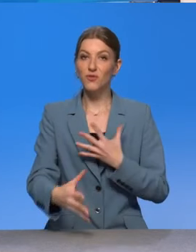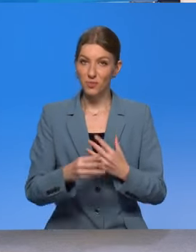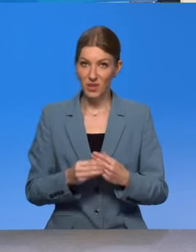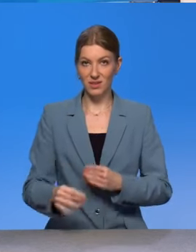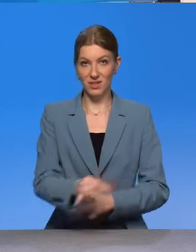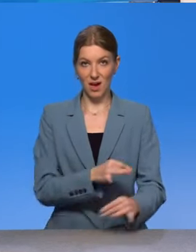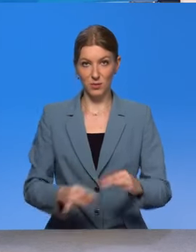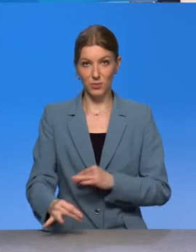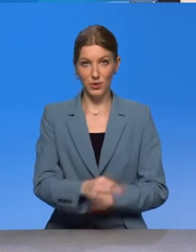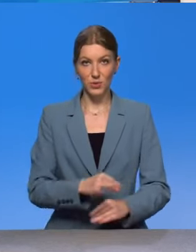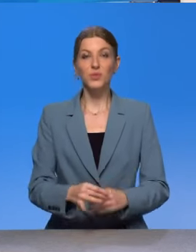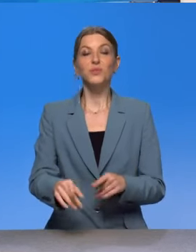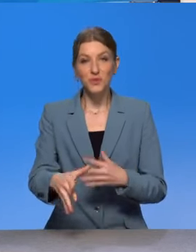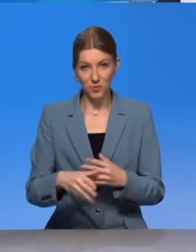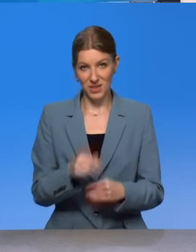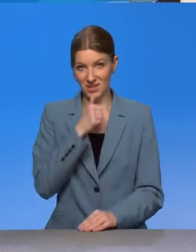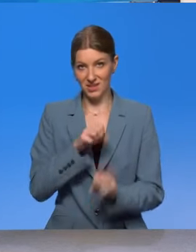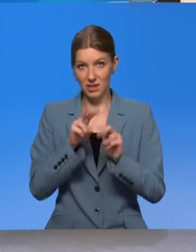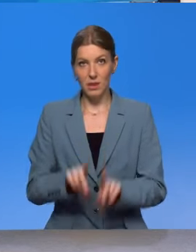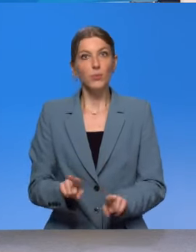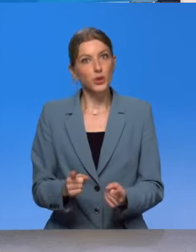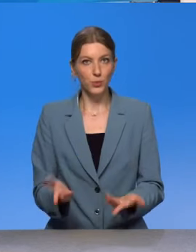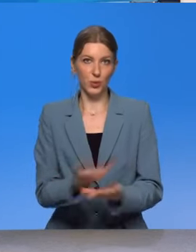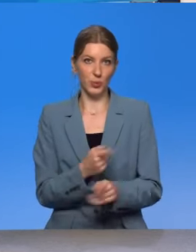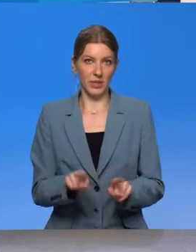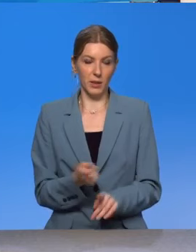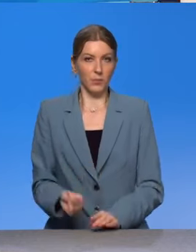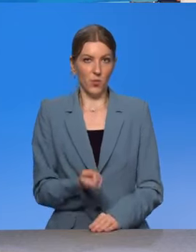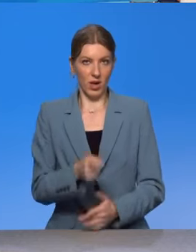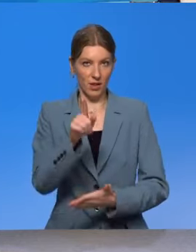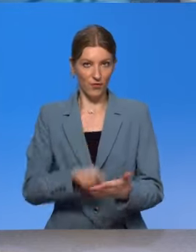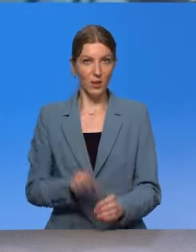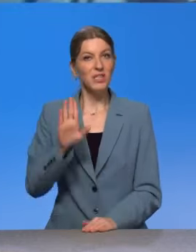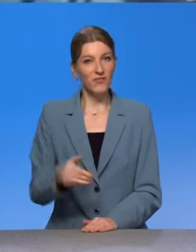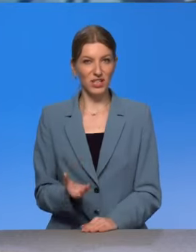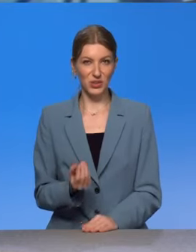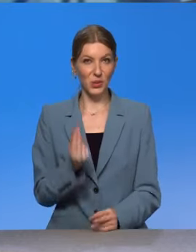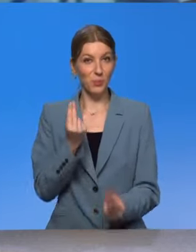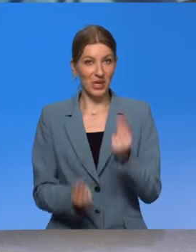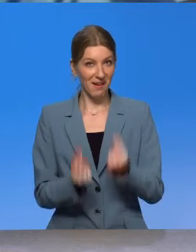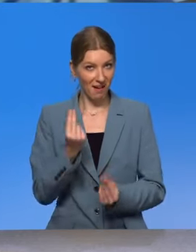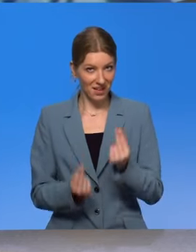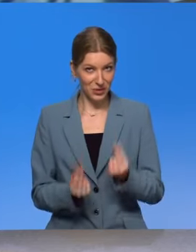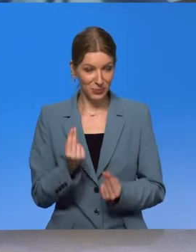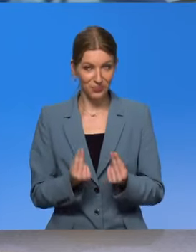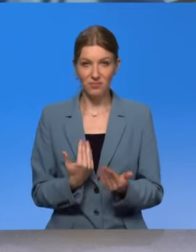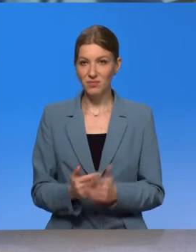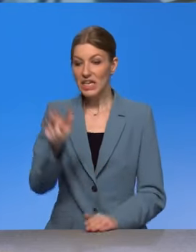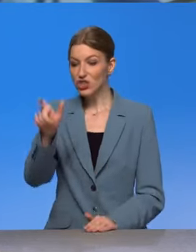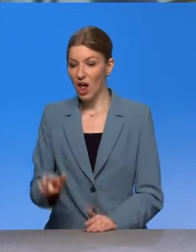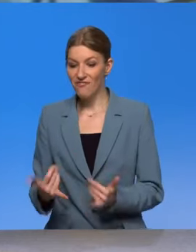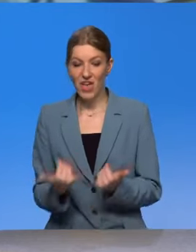с экспертом, вот почему мы такие недоверчивые. А заодно давайте поиграем в игру. Вот «Человек